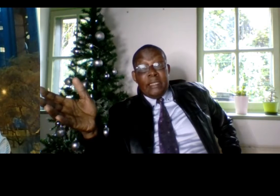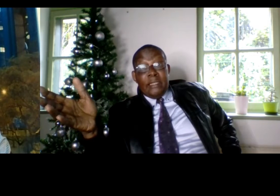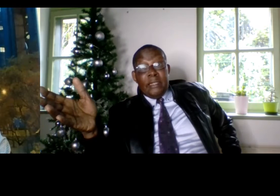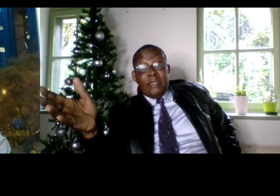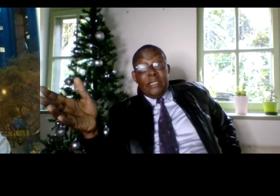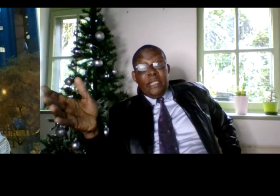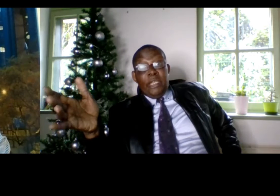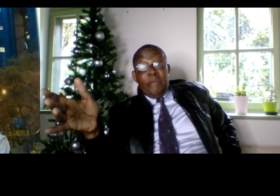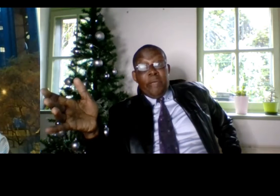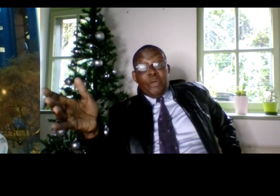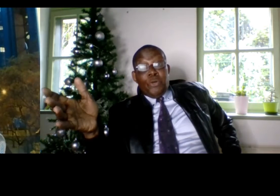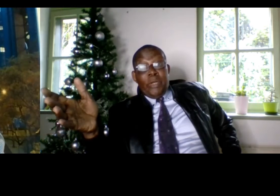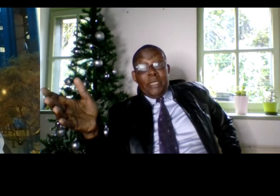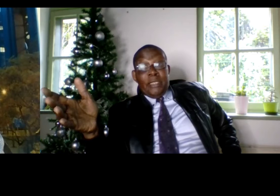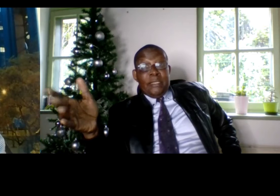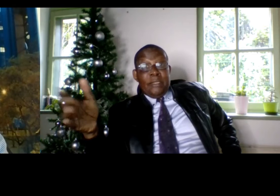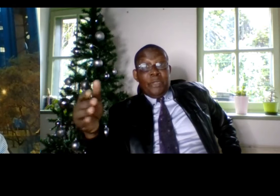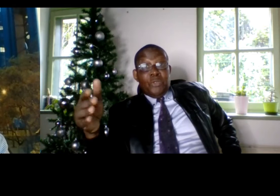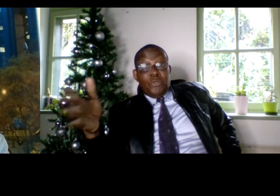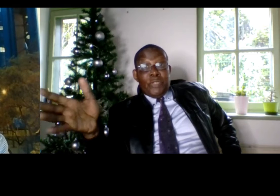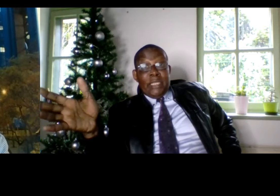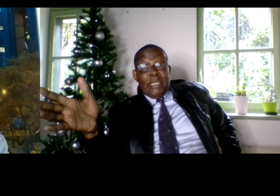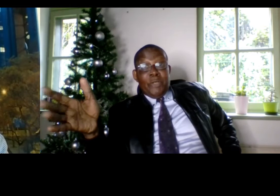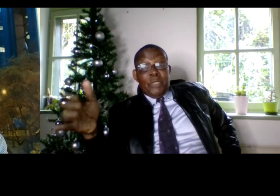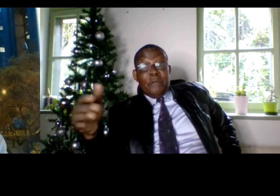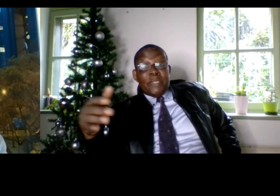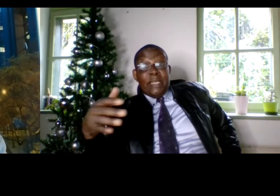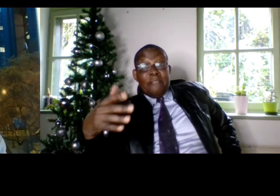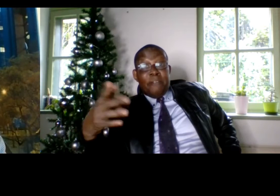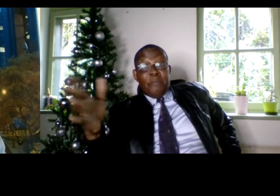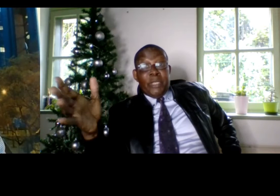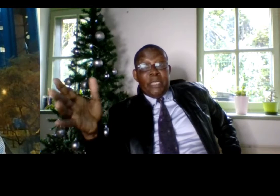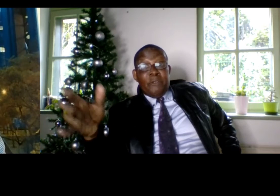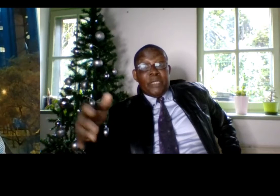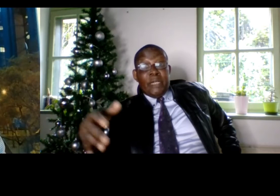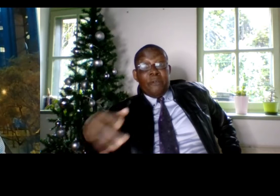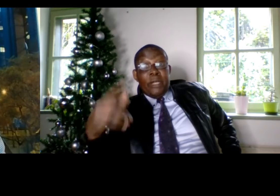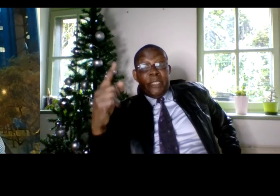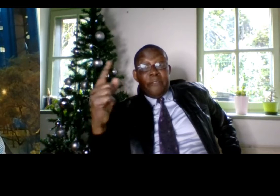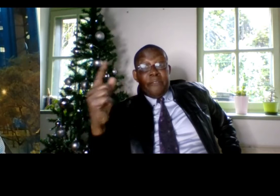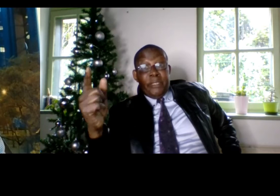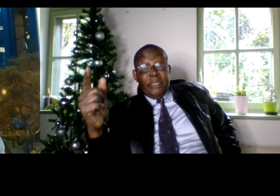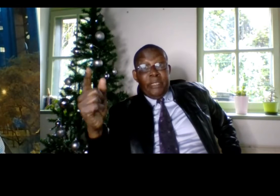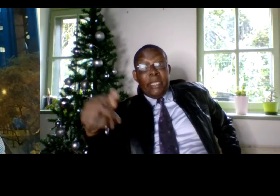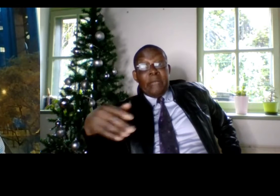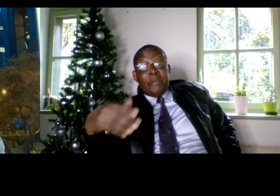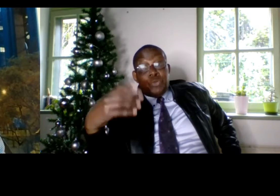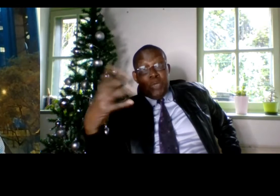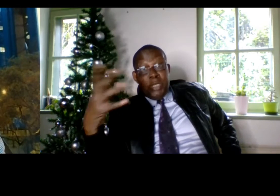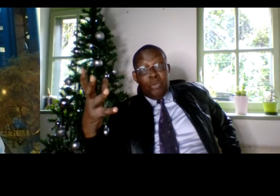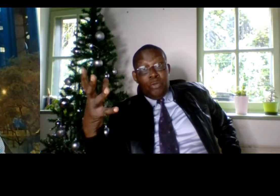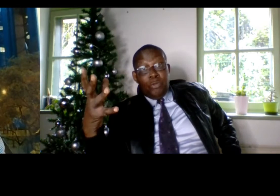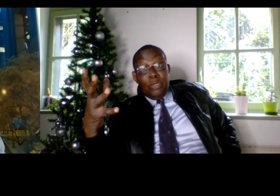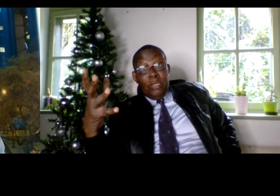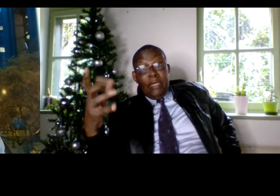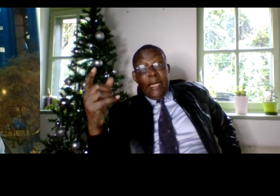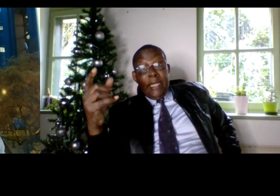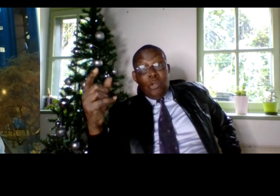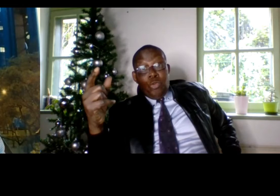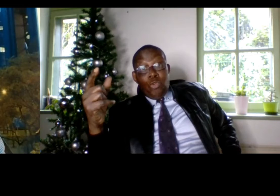kibuga kitararangira biriya bikorwa n'ita z'inzovu za Nyamweru cyangwa za Elephant Brand cyangwa za White Elephant iba